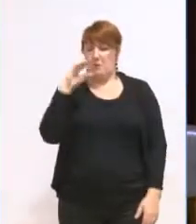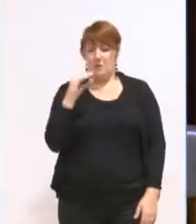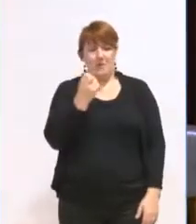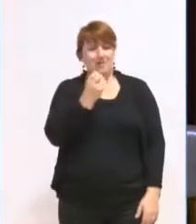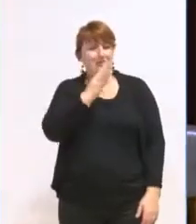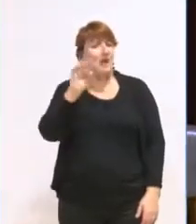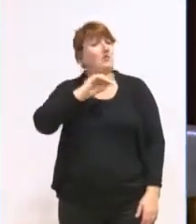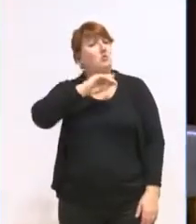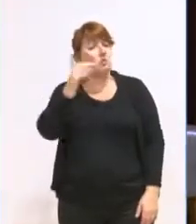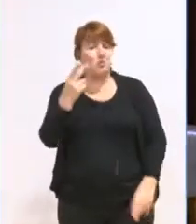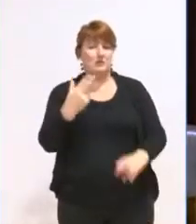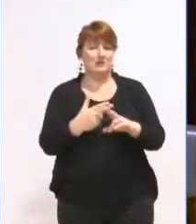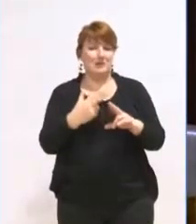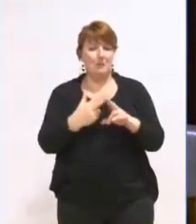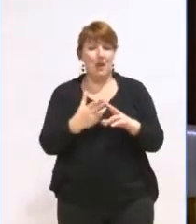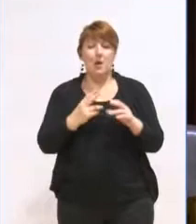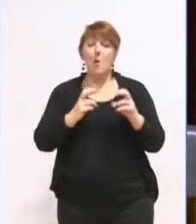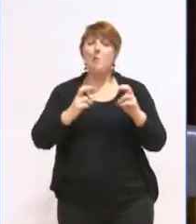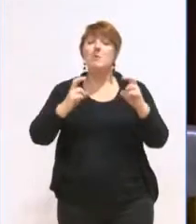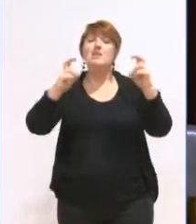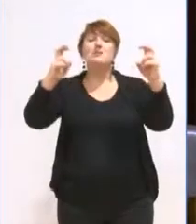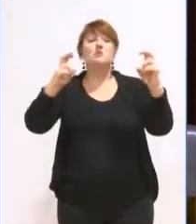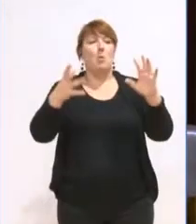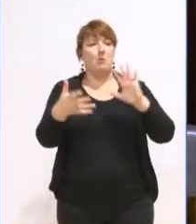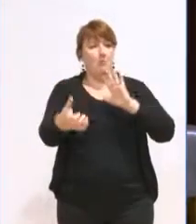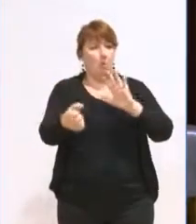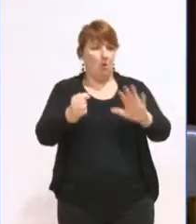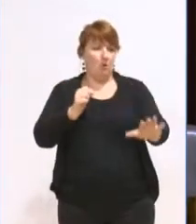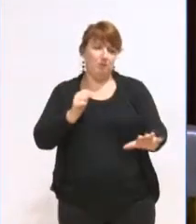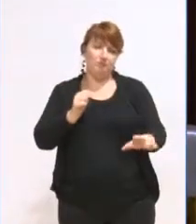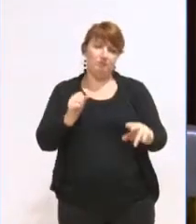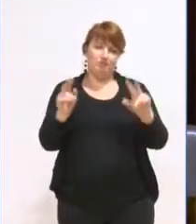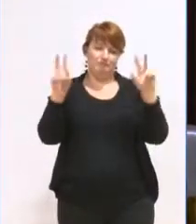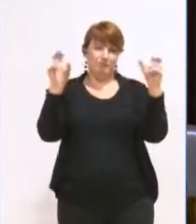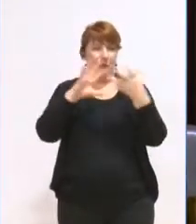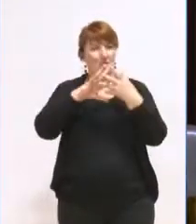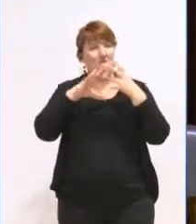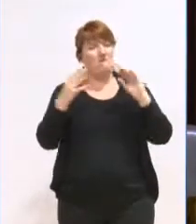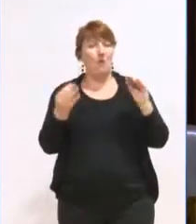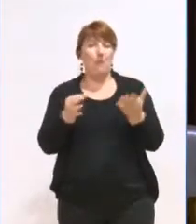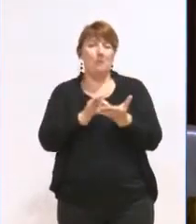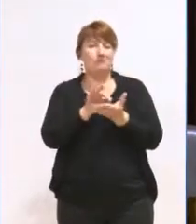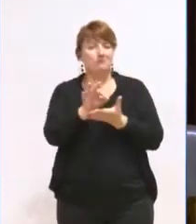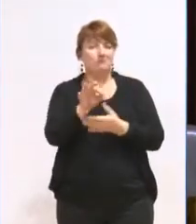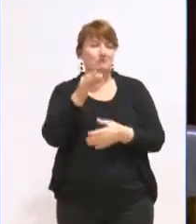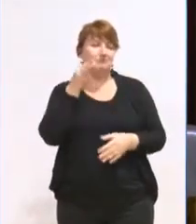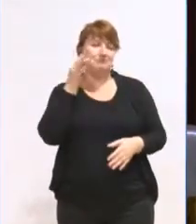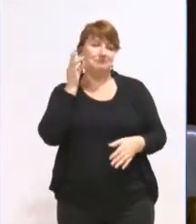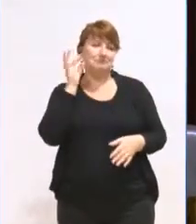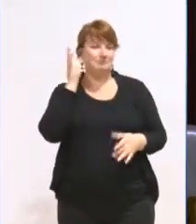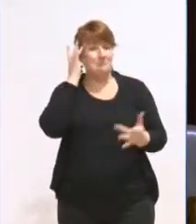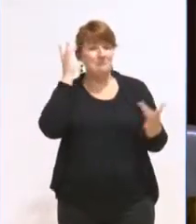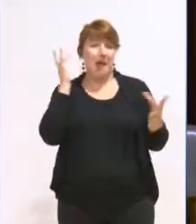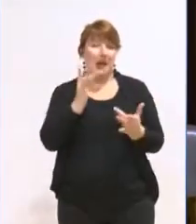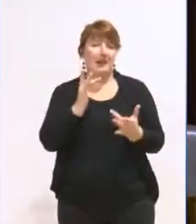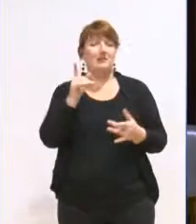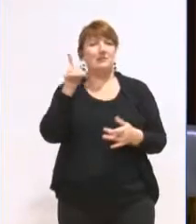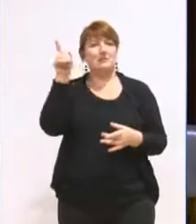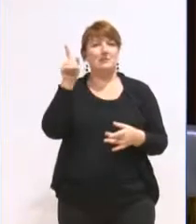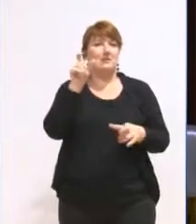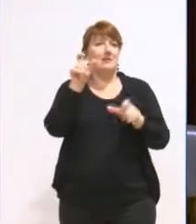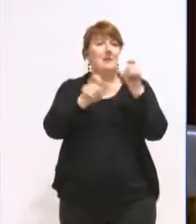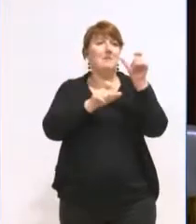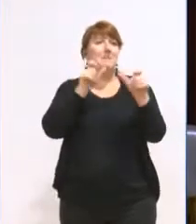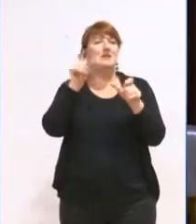maîtrise raisonnée de leur augmentation. C'est assez bien dit. Je pense que certains à Bercy ont tourné la phrase à peu près 10